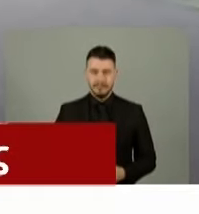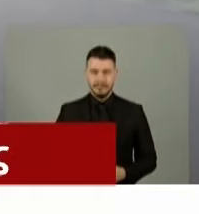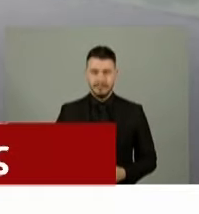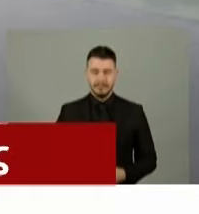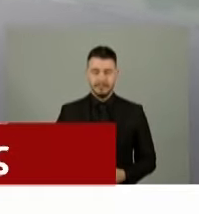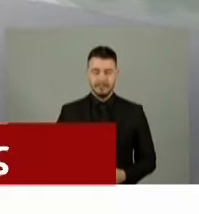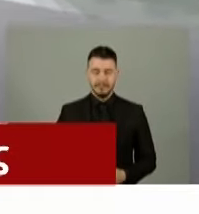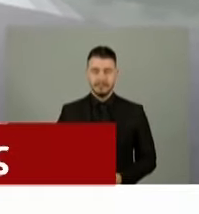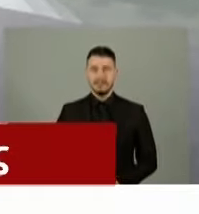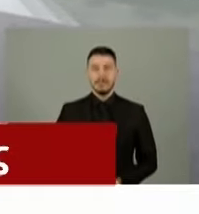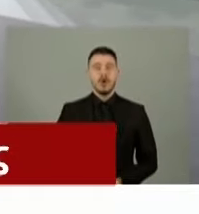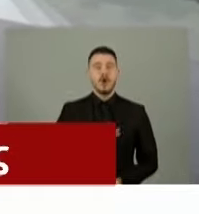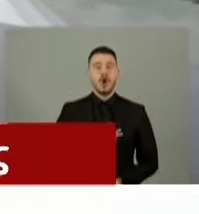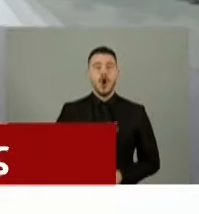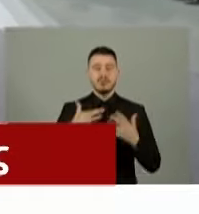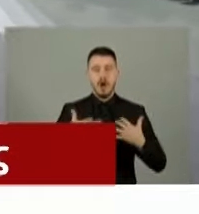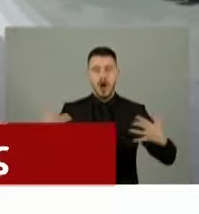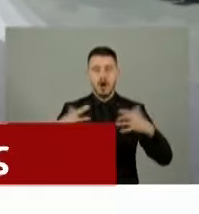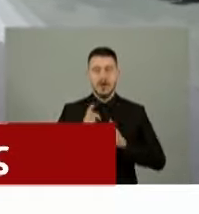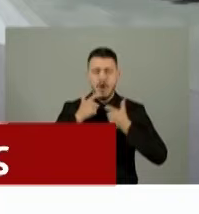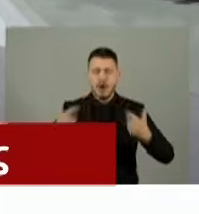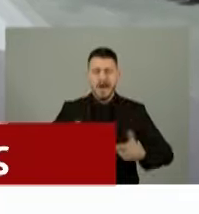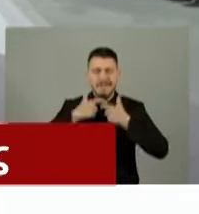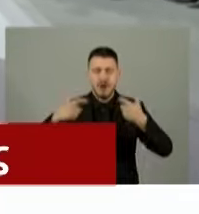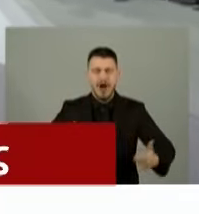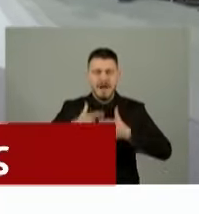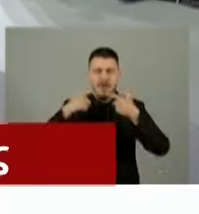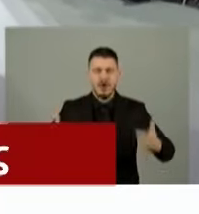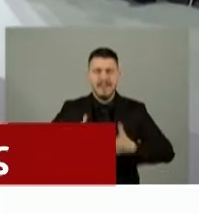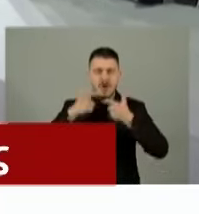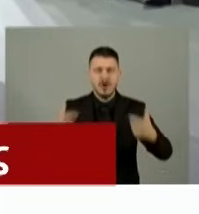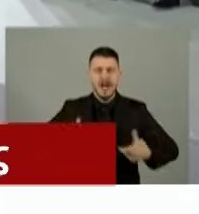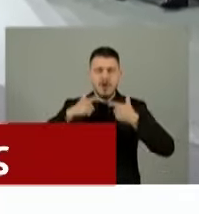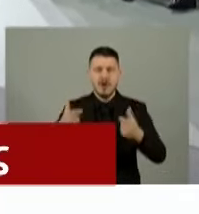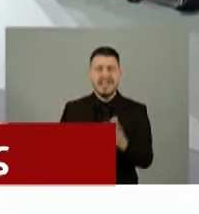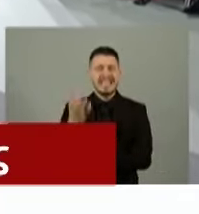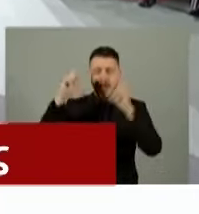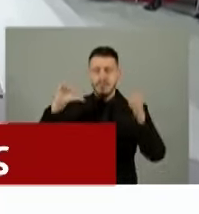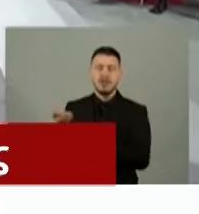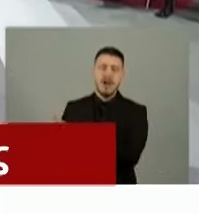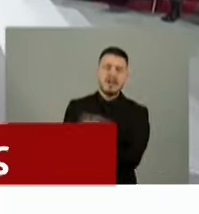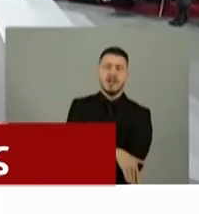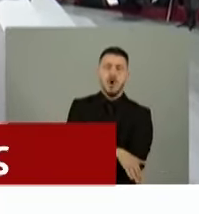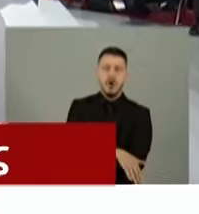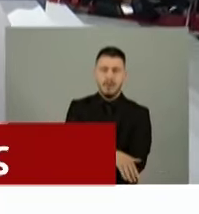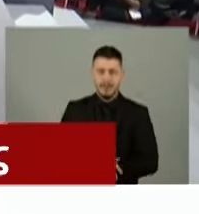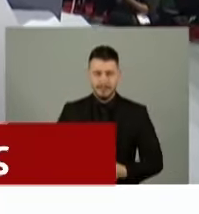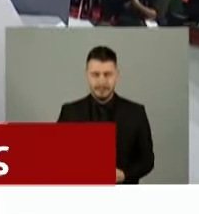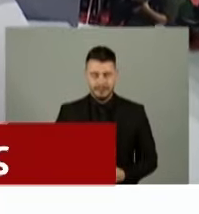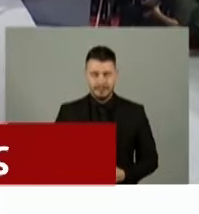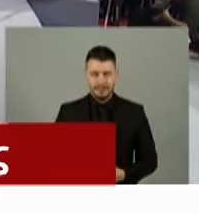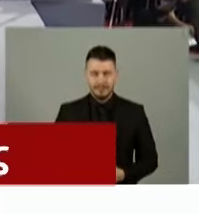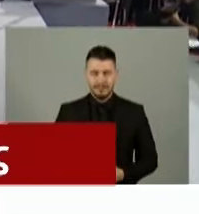Τσίπρας έλεγε όλο αυτό το χρονικό διάστημα ότι δεν παρεμβαίνω, δεν κάνω, δεν, πολλά δεν. Και αρκετοί μάλιστα έλεγε ότι προσπαθούν να με ερμηνεύσουν, αλλά εγώ